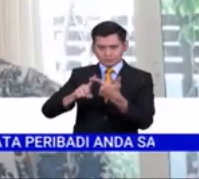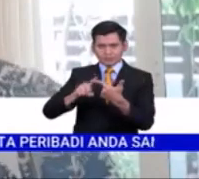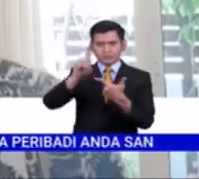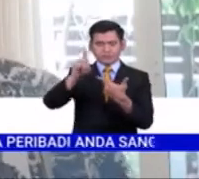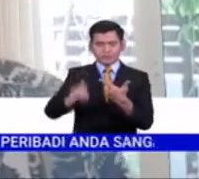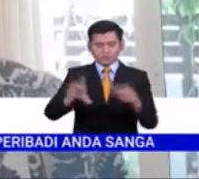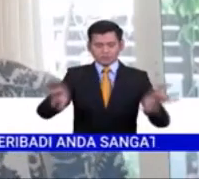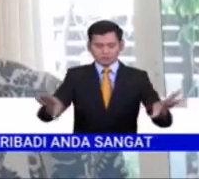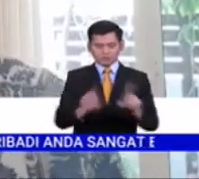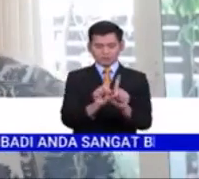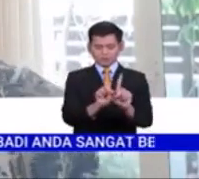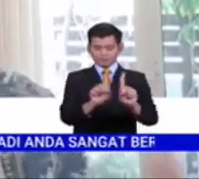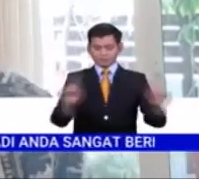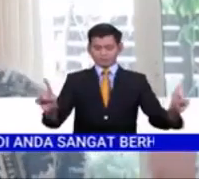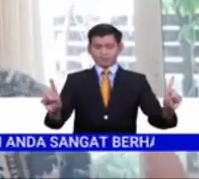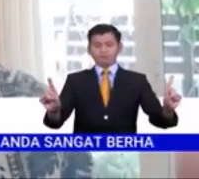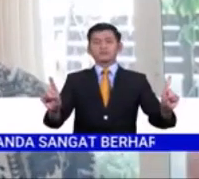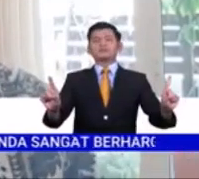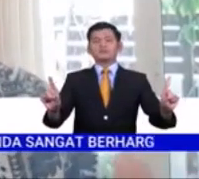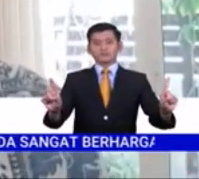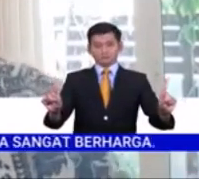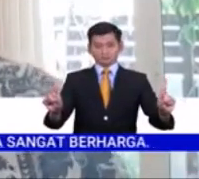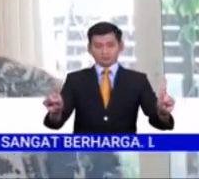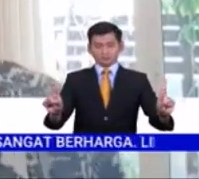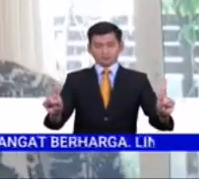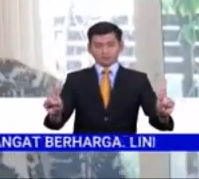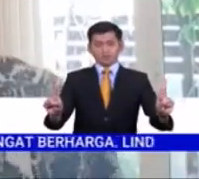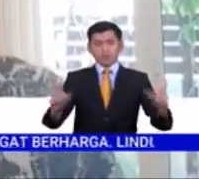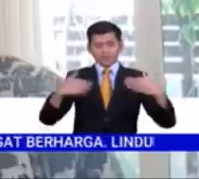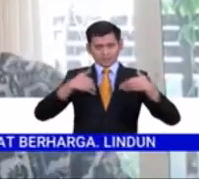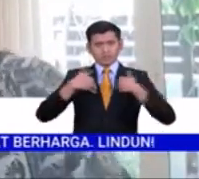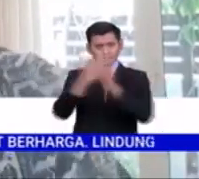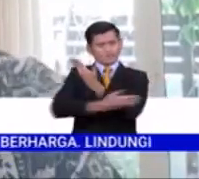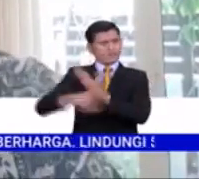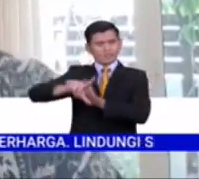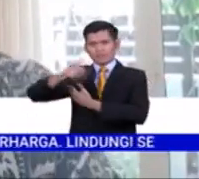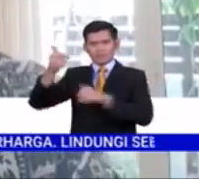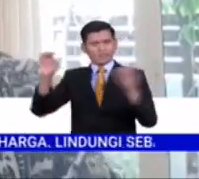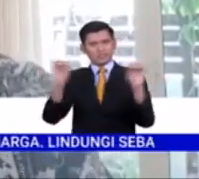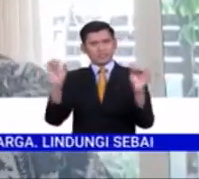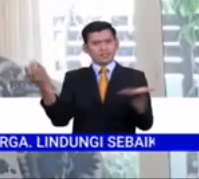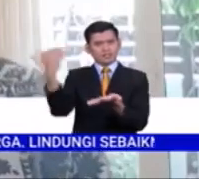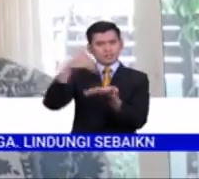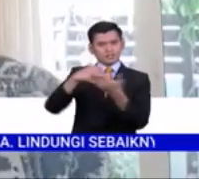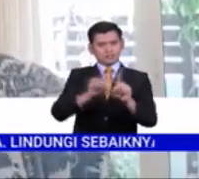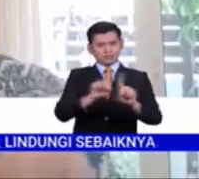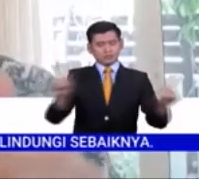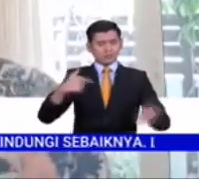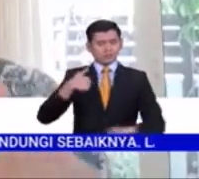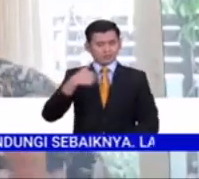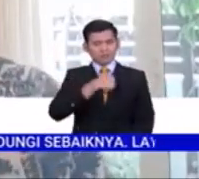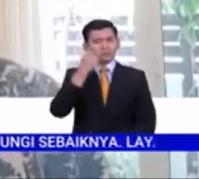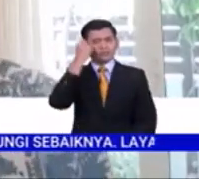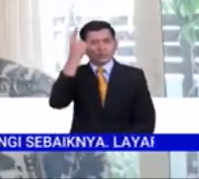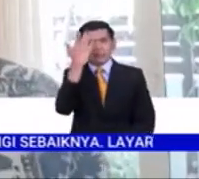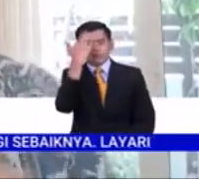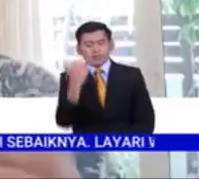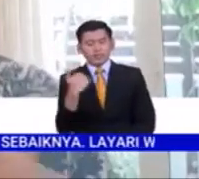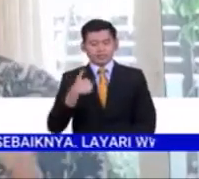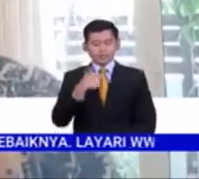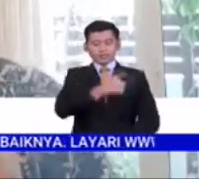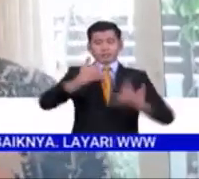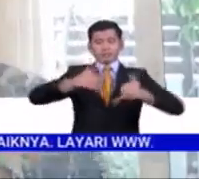lakukan penjarakan sosial walaupun beberapa negara lain tidak mengamalkannya, kita kena faham kenapa kita